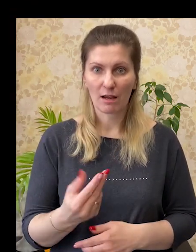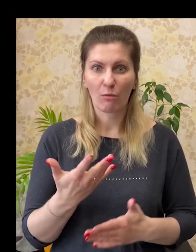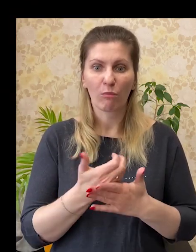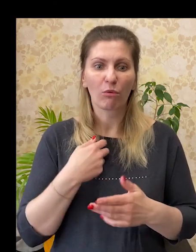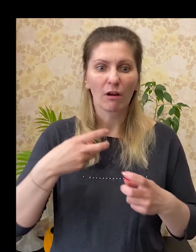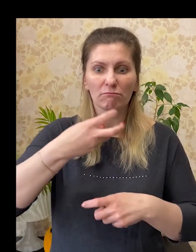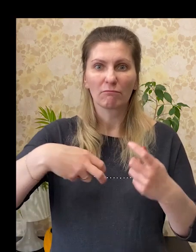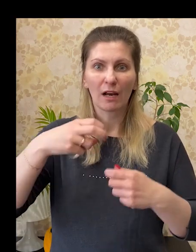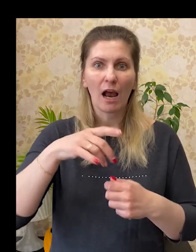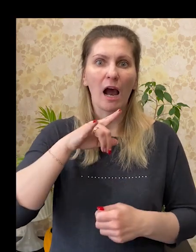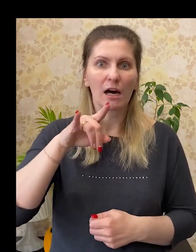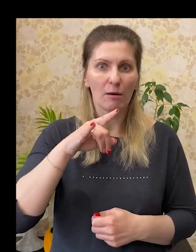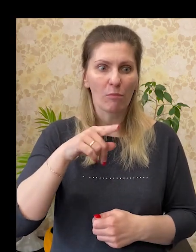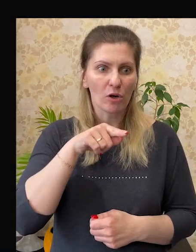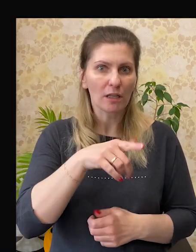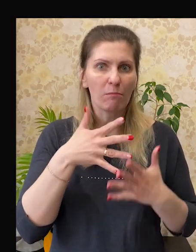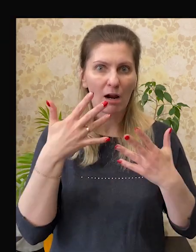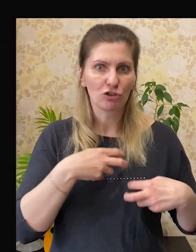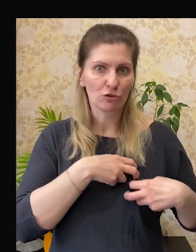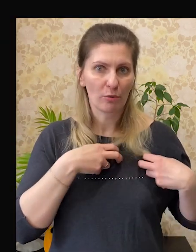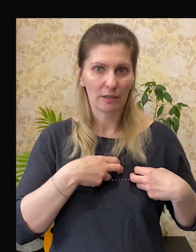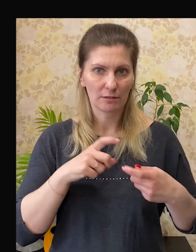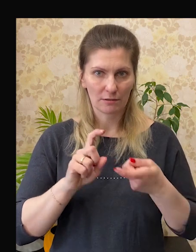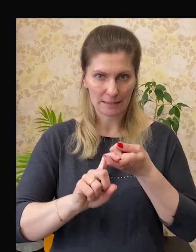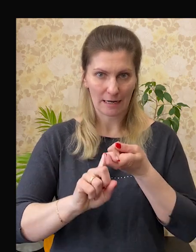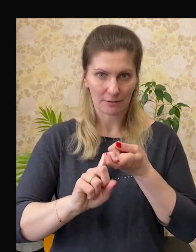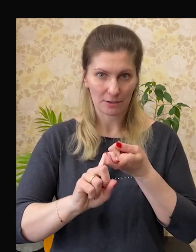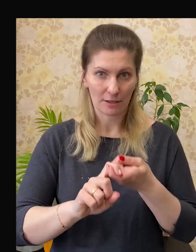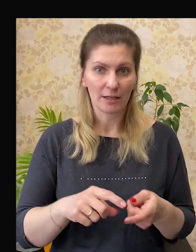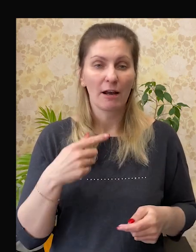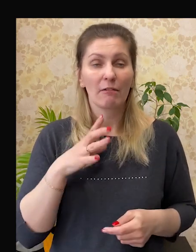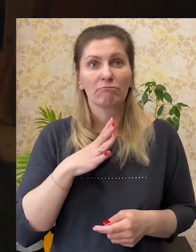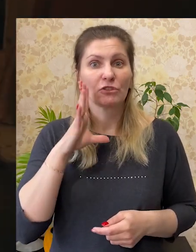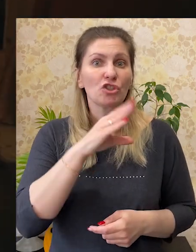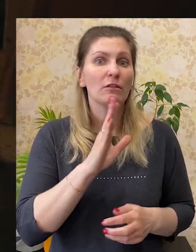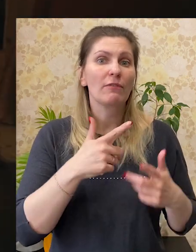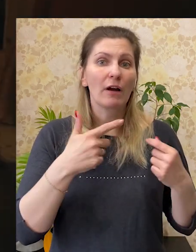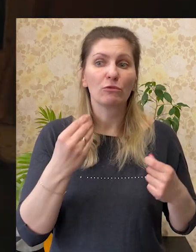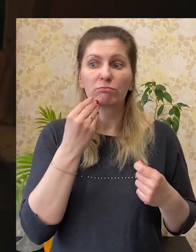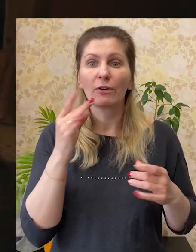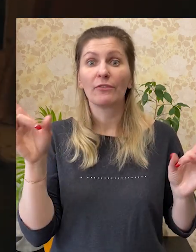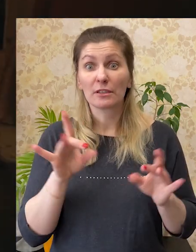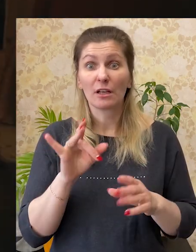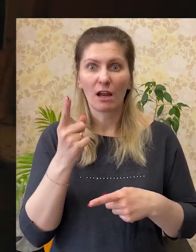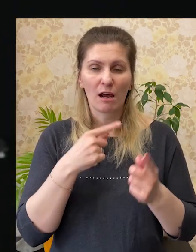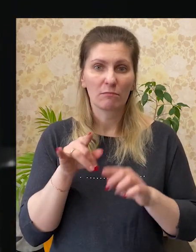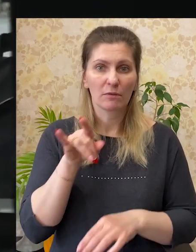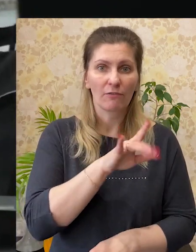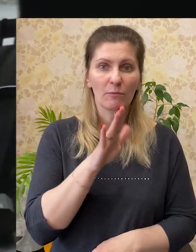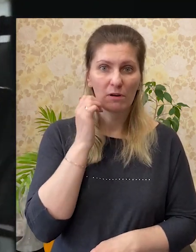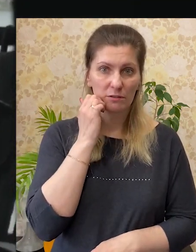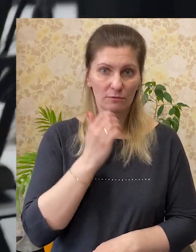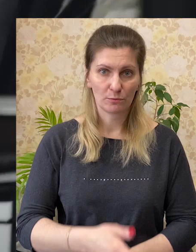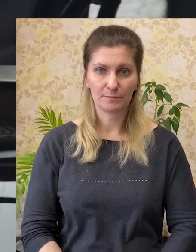протяжении длительного промежутка времени, где наиболее высокий риск заразиться. В гостинице, ужинала в ресторанах, вернулась назад в Москву.